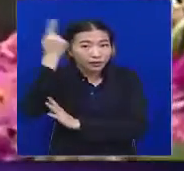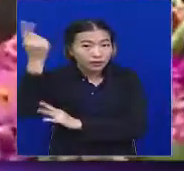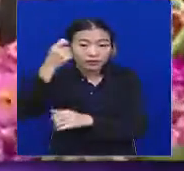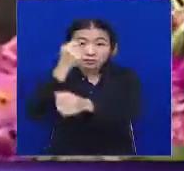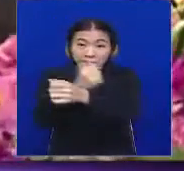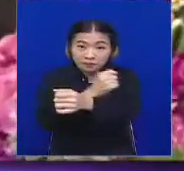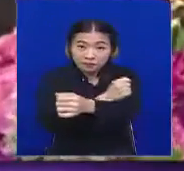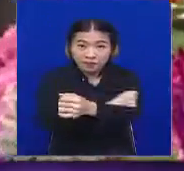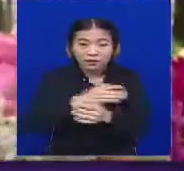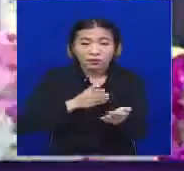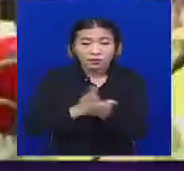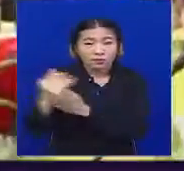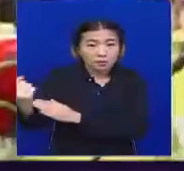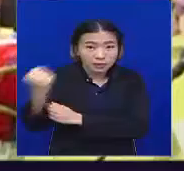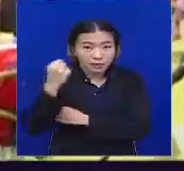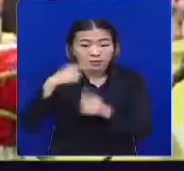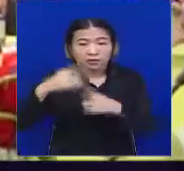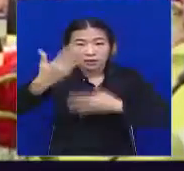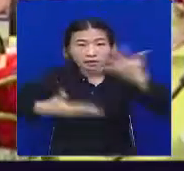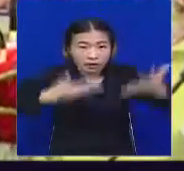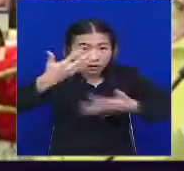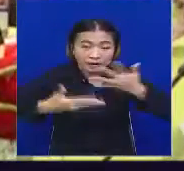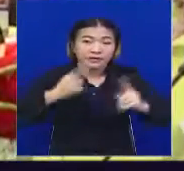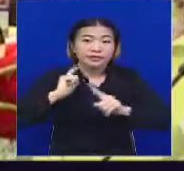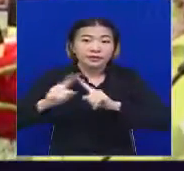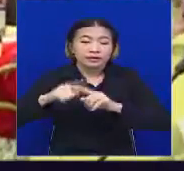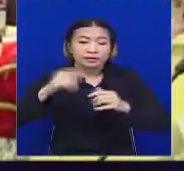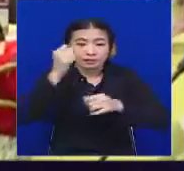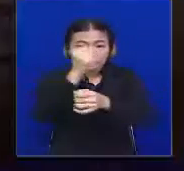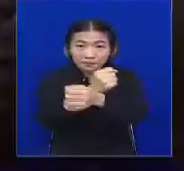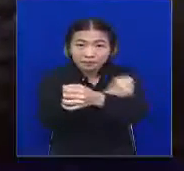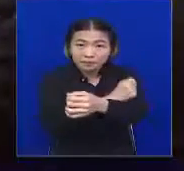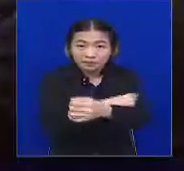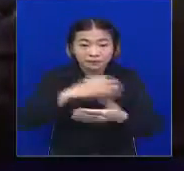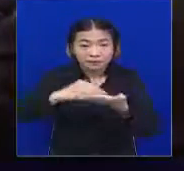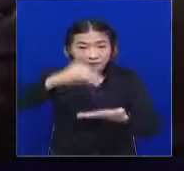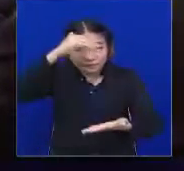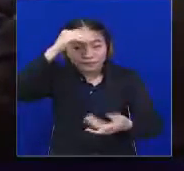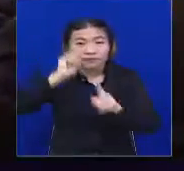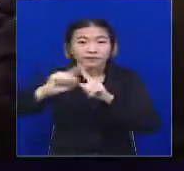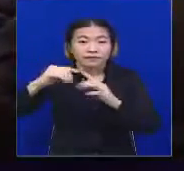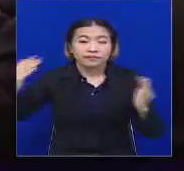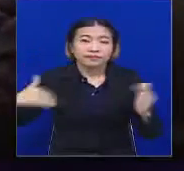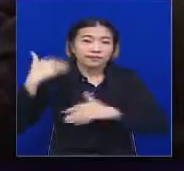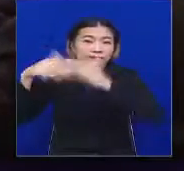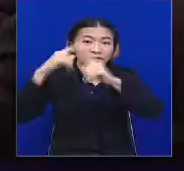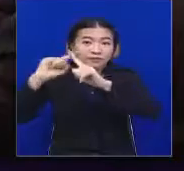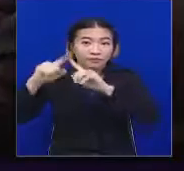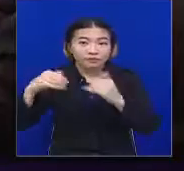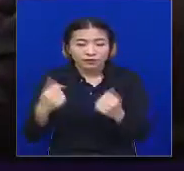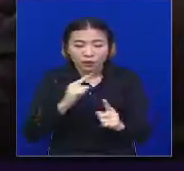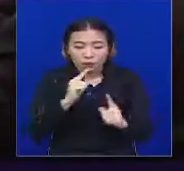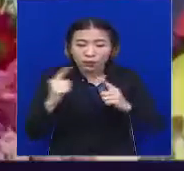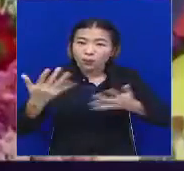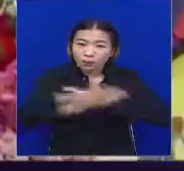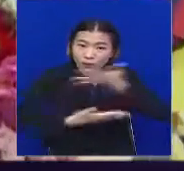านความมั่นคงการค้าและการลงทุนพลังงานการศึกษาและการคมนาคมขนส่งเพื่อหารือกระชับ